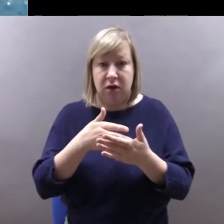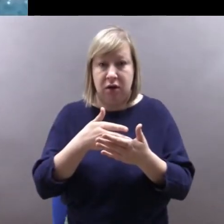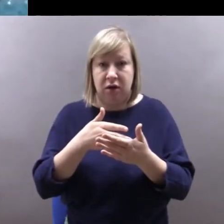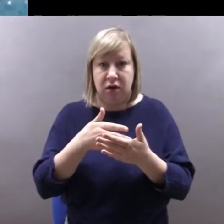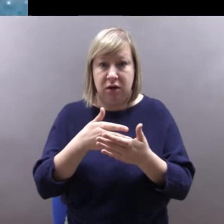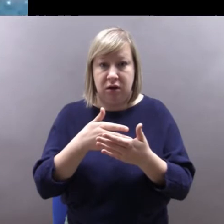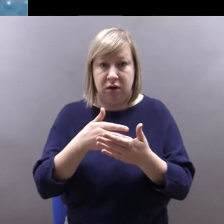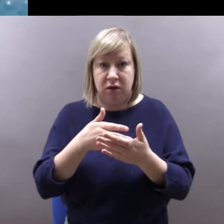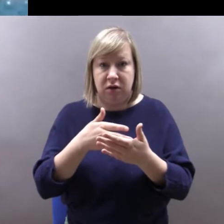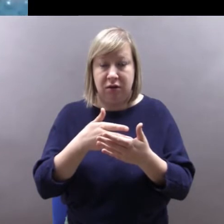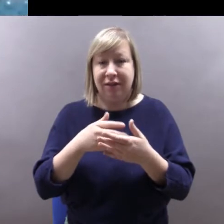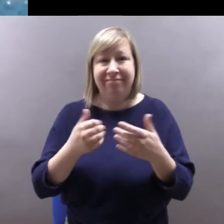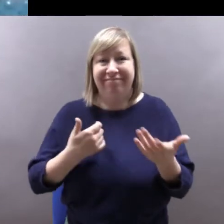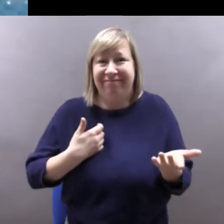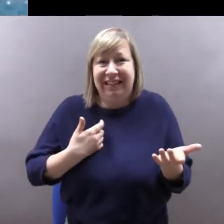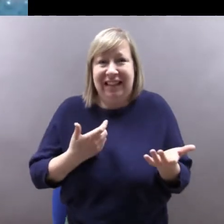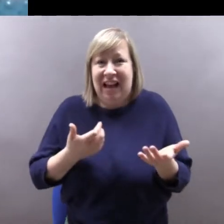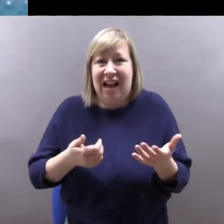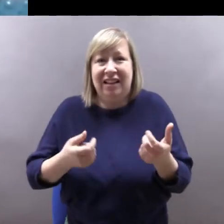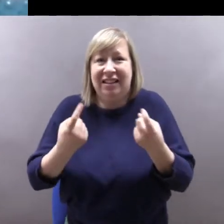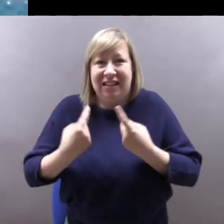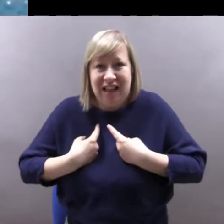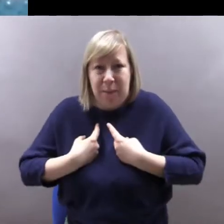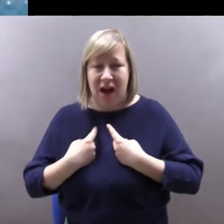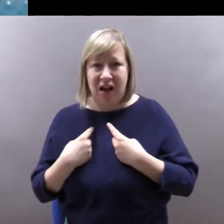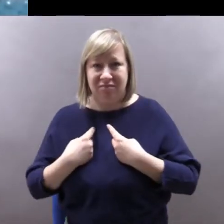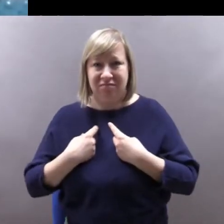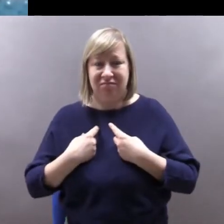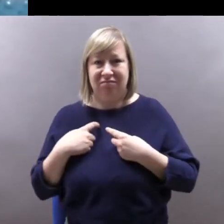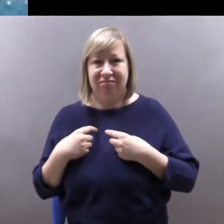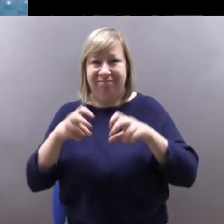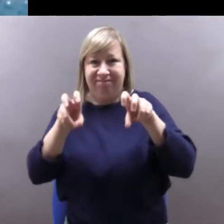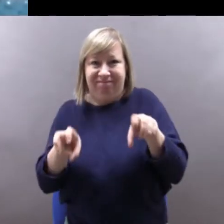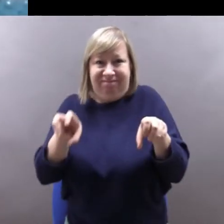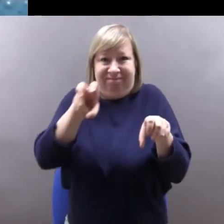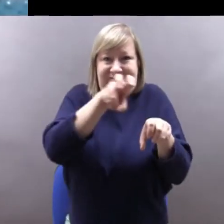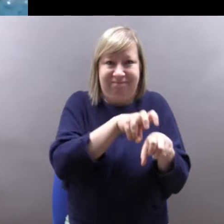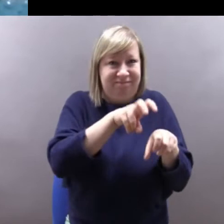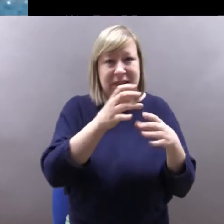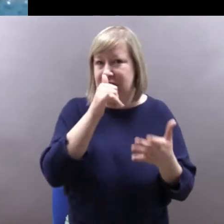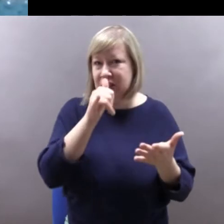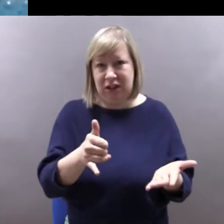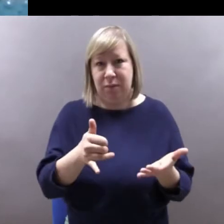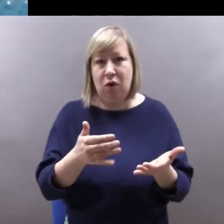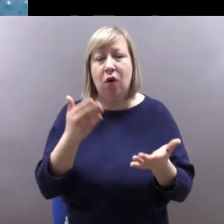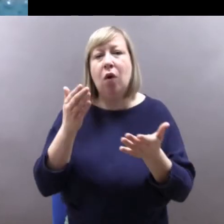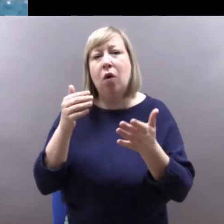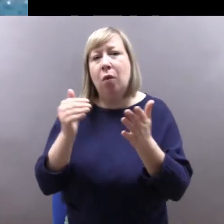Bo pierwszą barierą jest taką, że ja sama się nie przysiądę, więc potrzebuję drugiej osoby, która by mnie